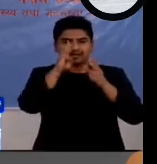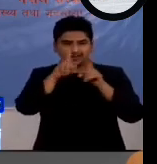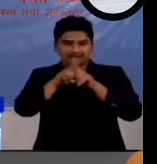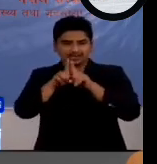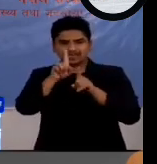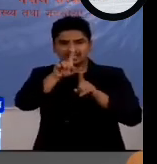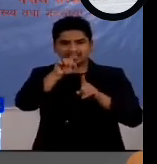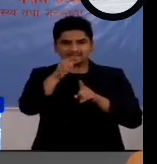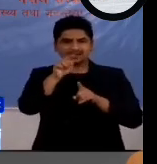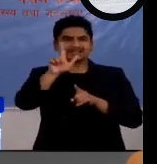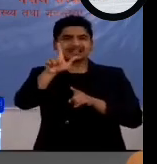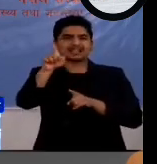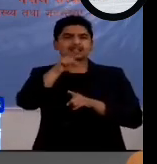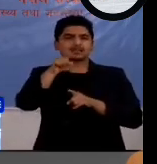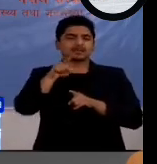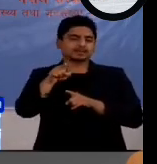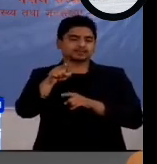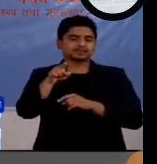पनि